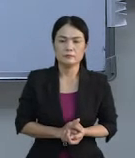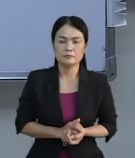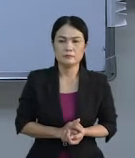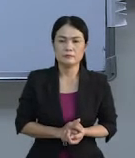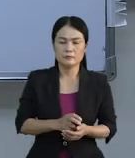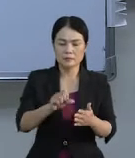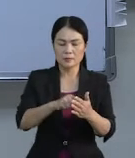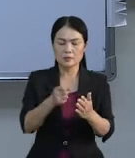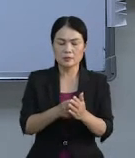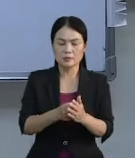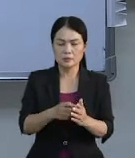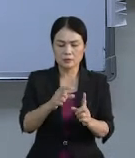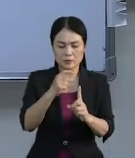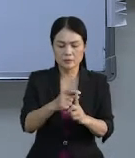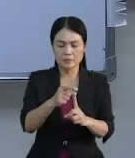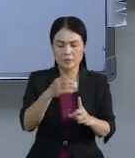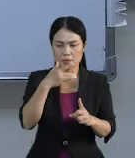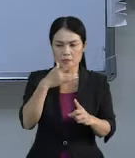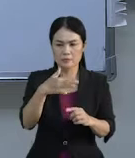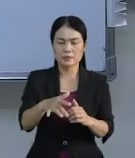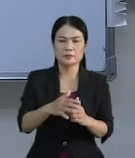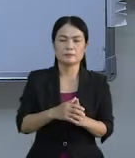នៃដូចនឹងពាក្យសមុទ្រ